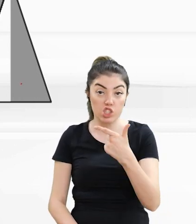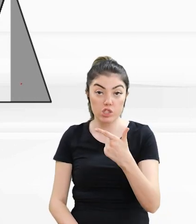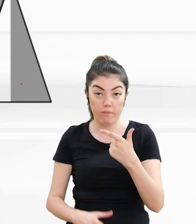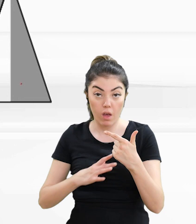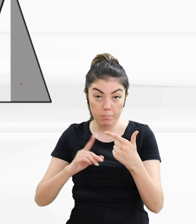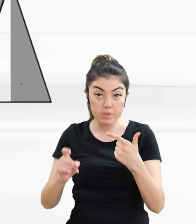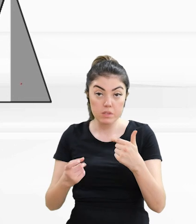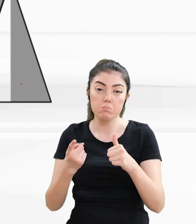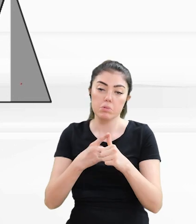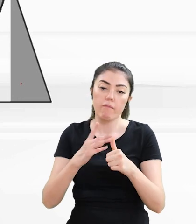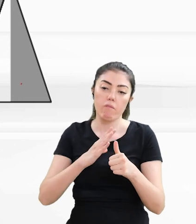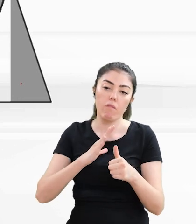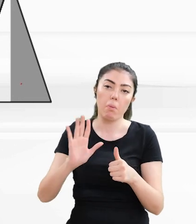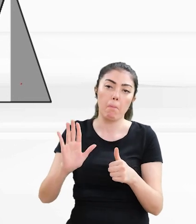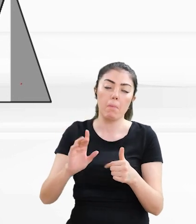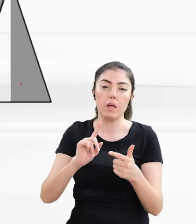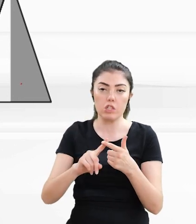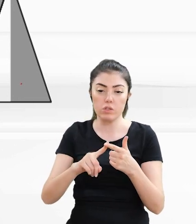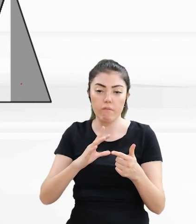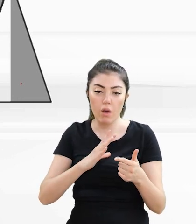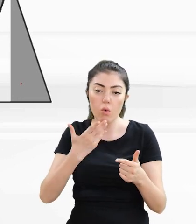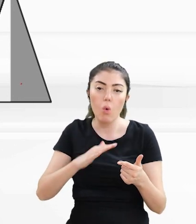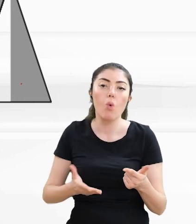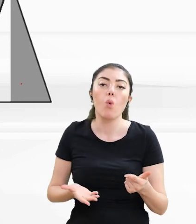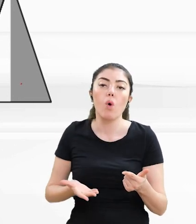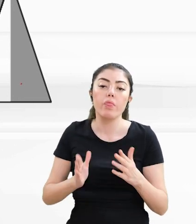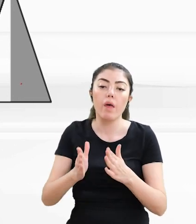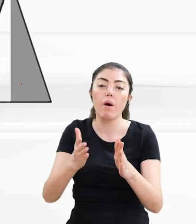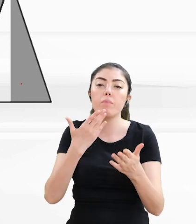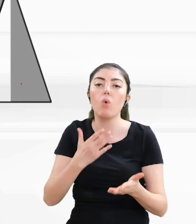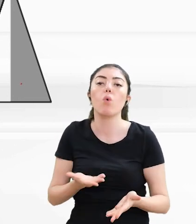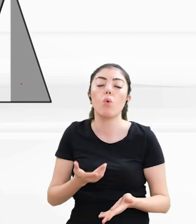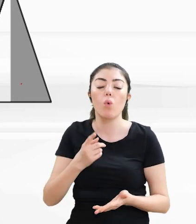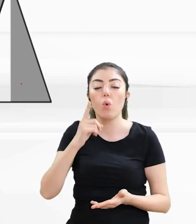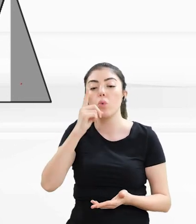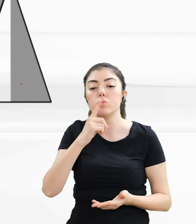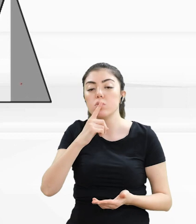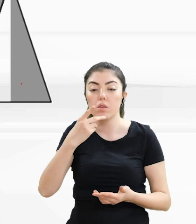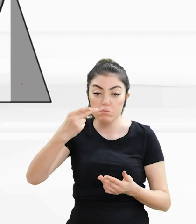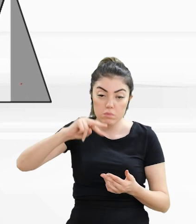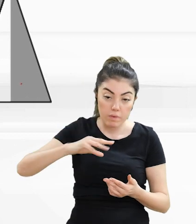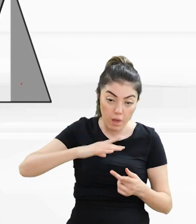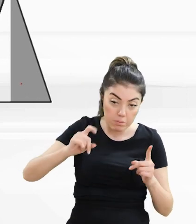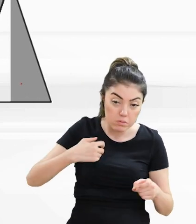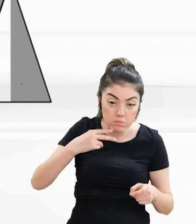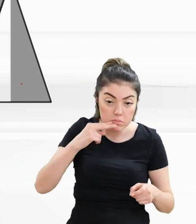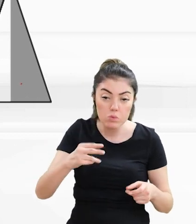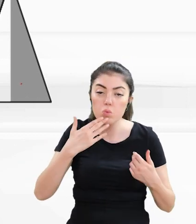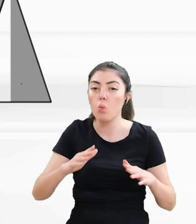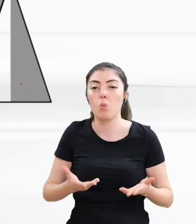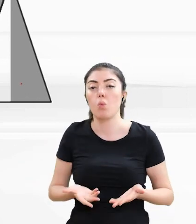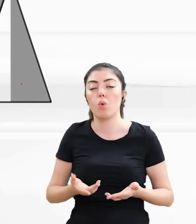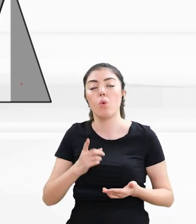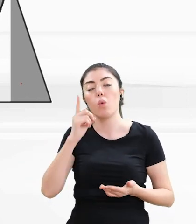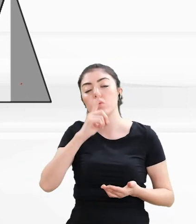ancak devamında Siyahın sağda beyazı sol oldu gelmiyor bu taraftan da bakıyorum diğer alt taraftan acaba olabilir mi diye Bak